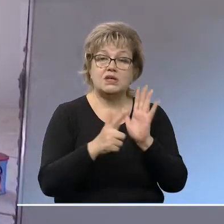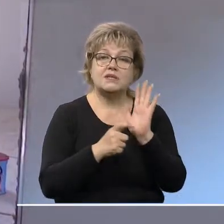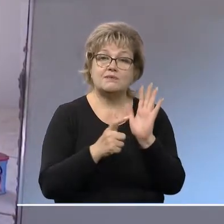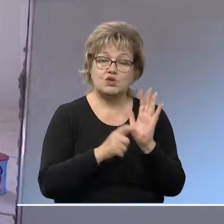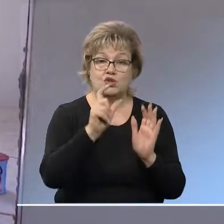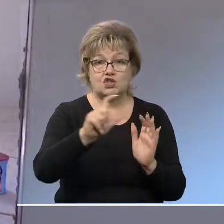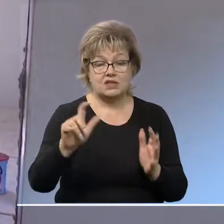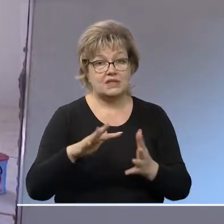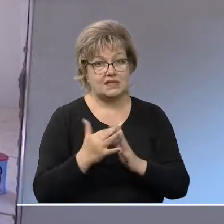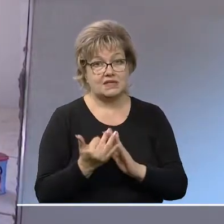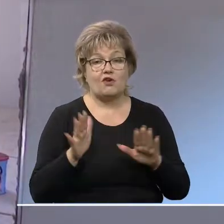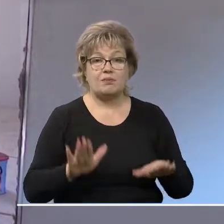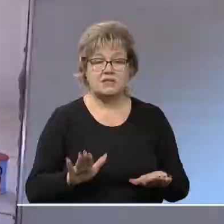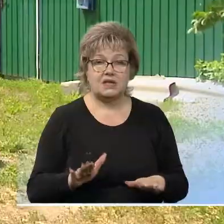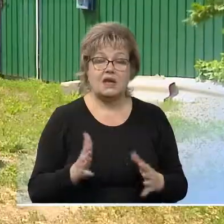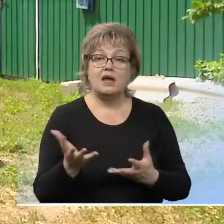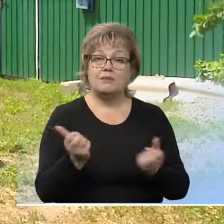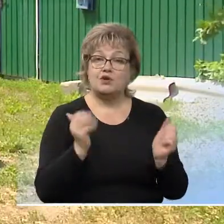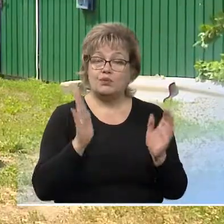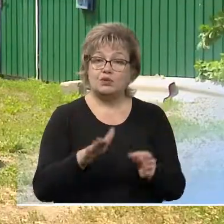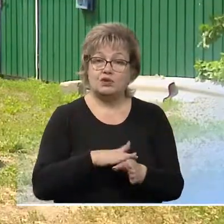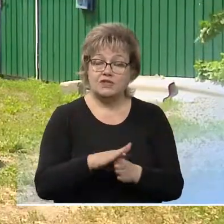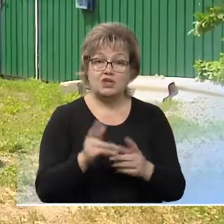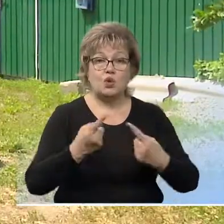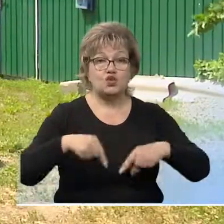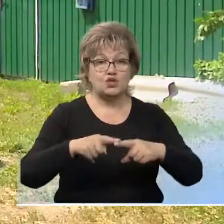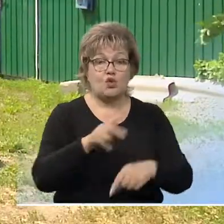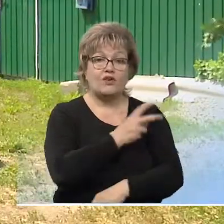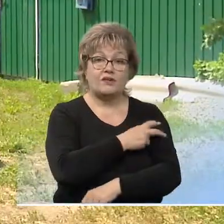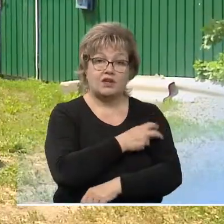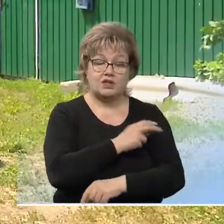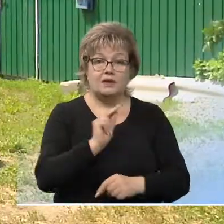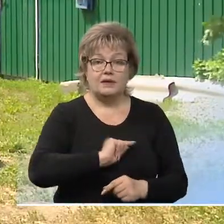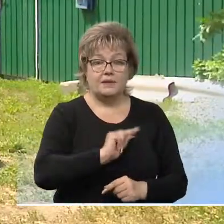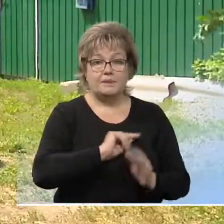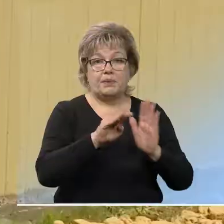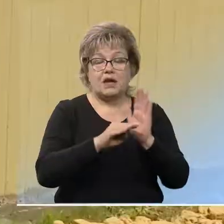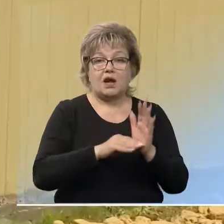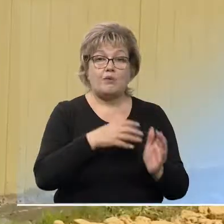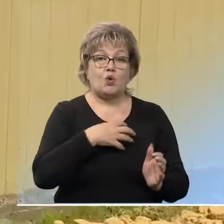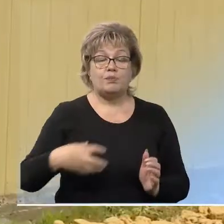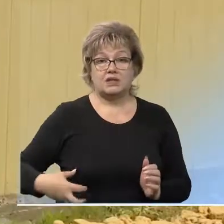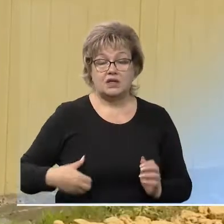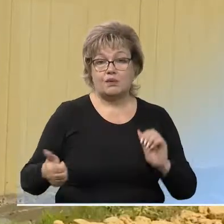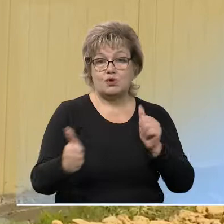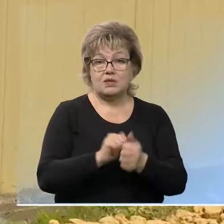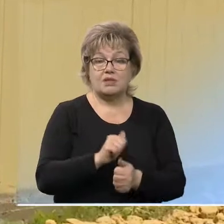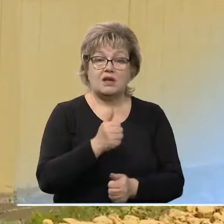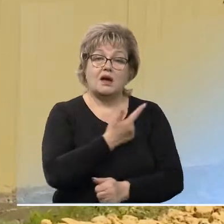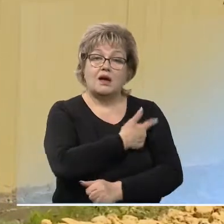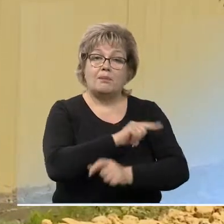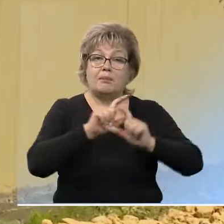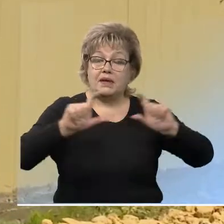более 700 жителей сельского поселения. Прием будут вести и участковые врачи. Работает программа губернаторская по